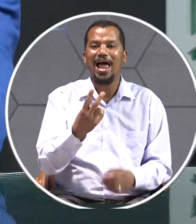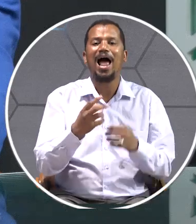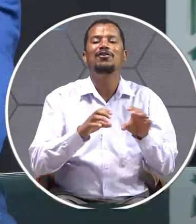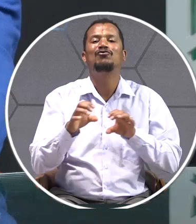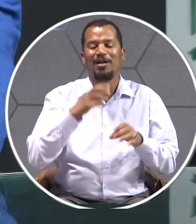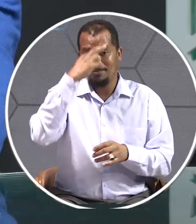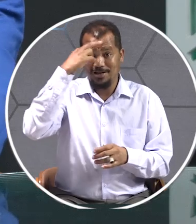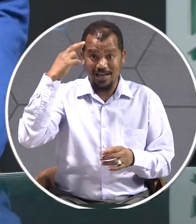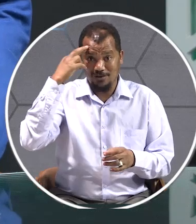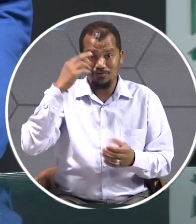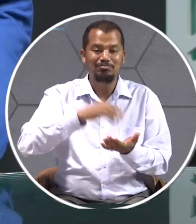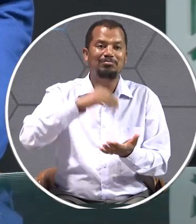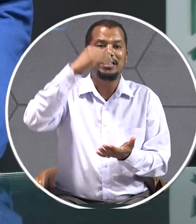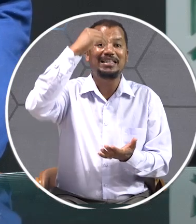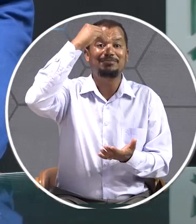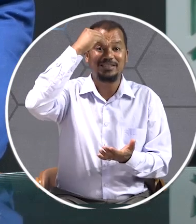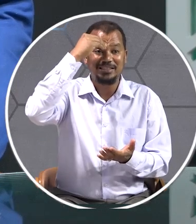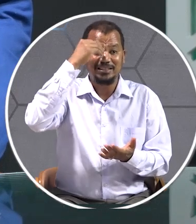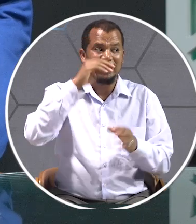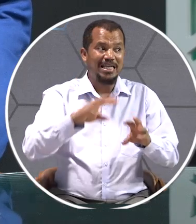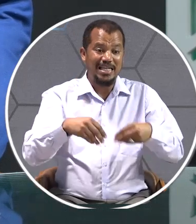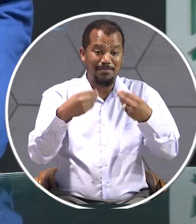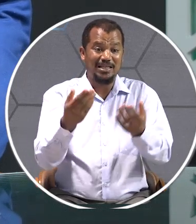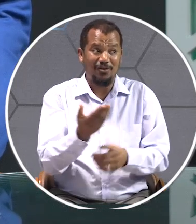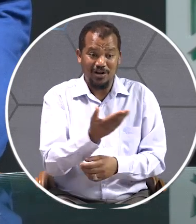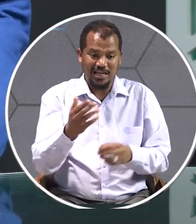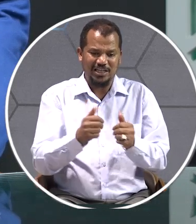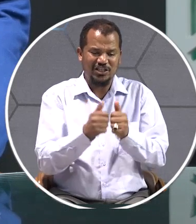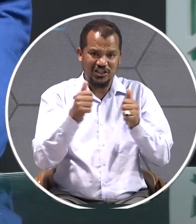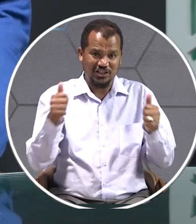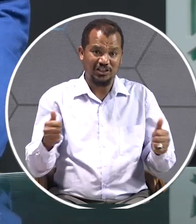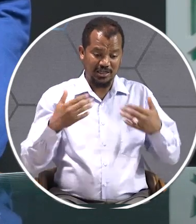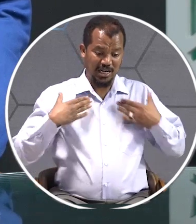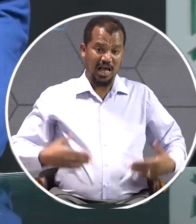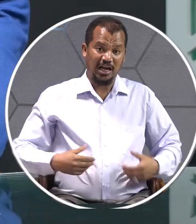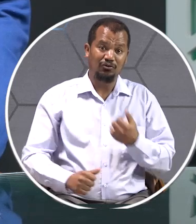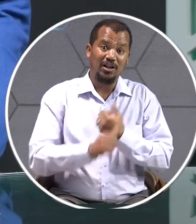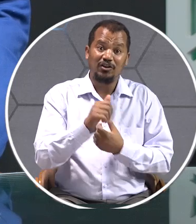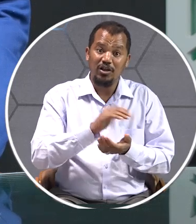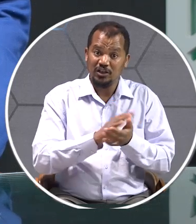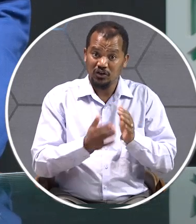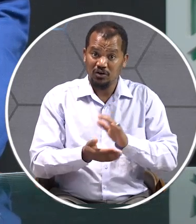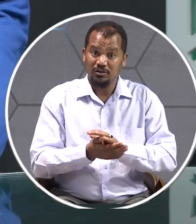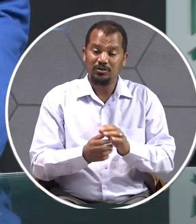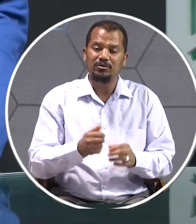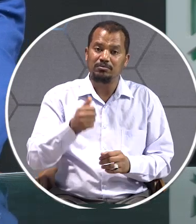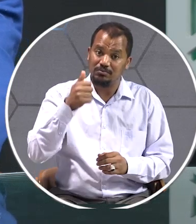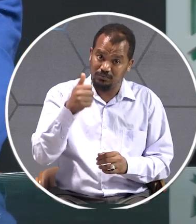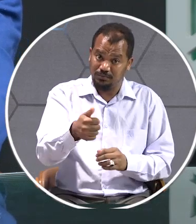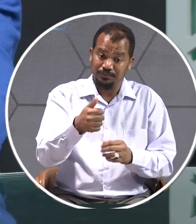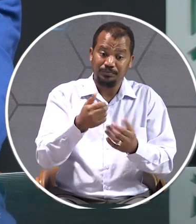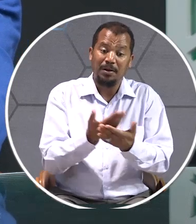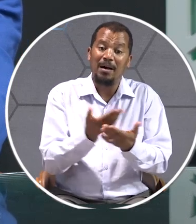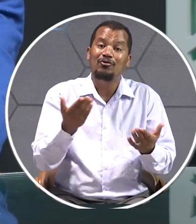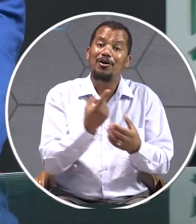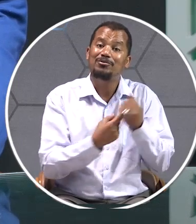አድርጎናል። ምክንያቱም ለትምህርት የሚሰጠን ነገር እጅግ ብዙ ነው። ለአካል ጉዳተኛ ሲሆን ደግሞ ራሱ